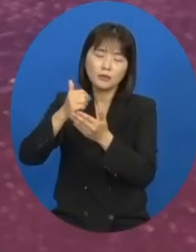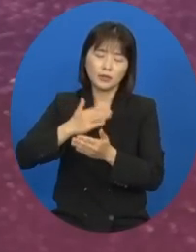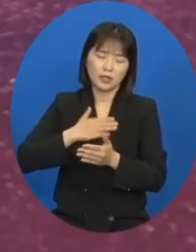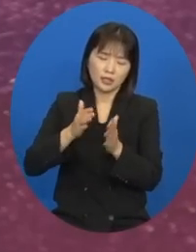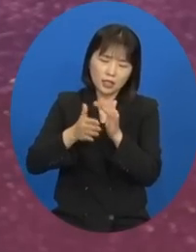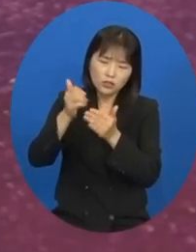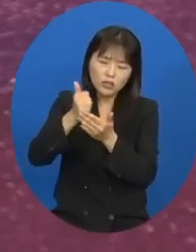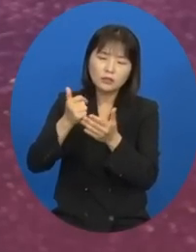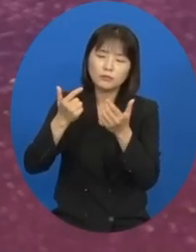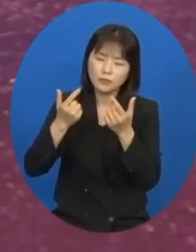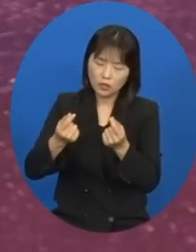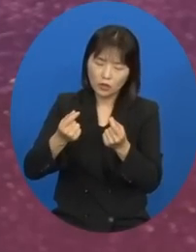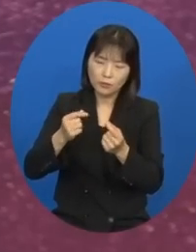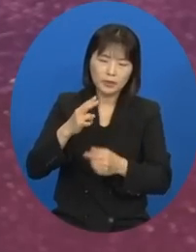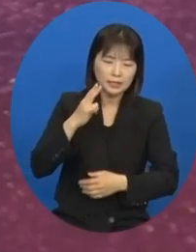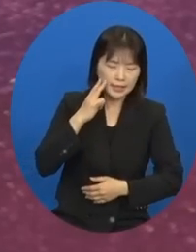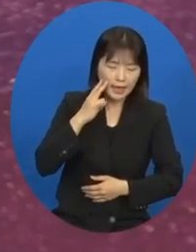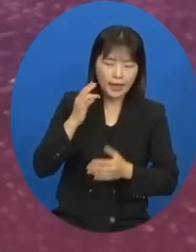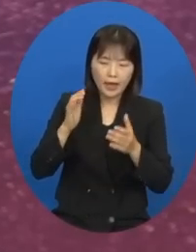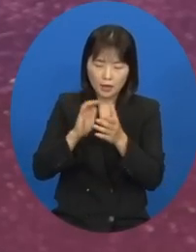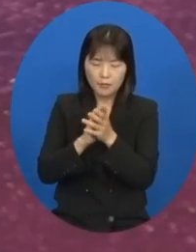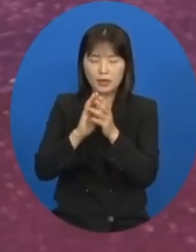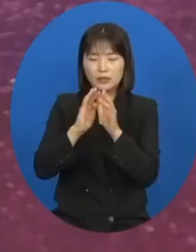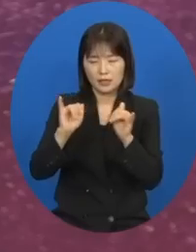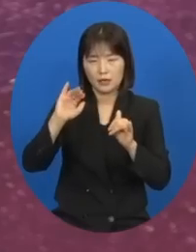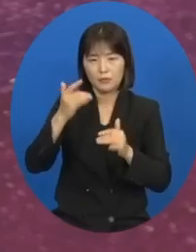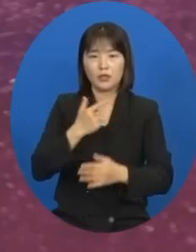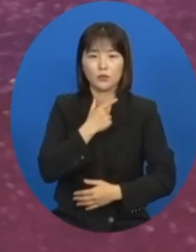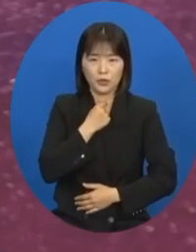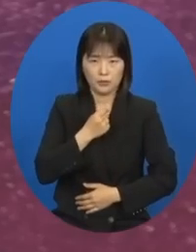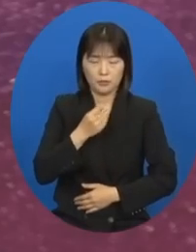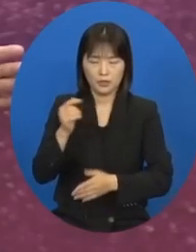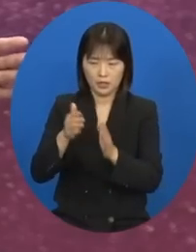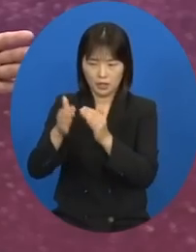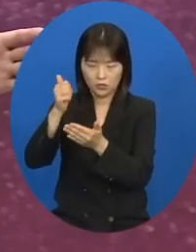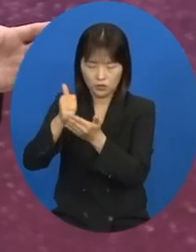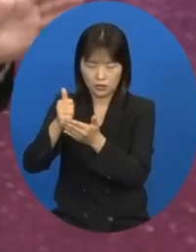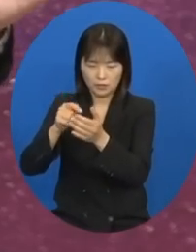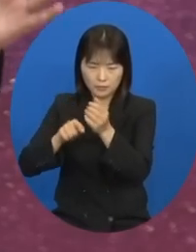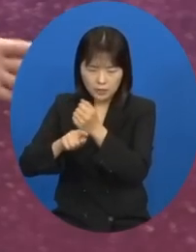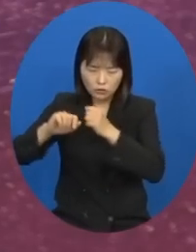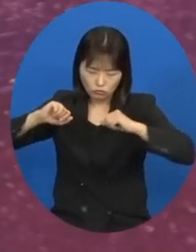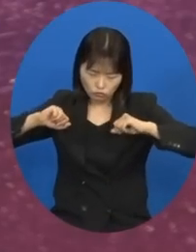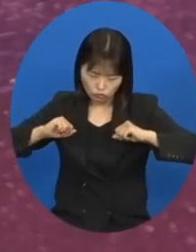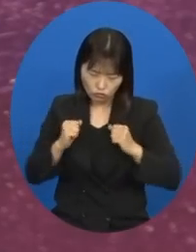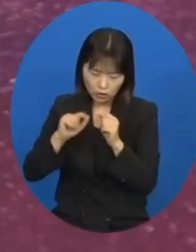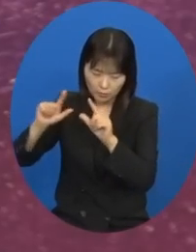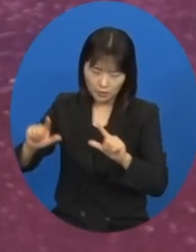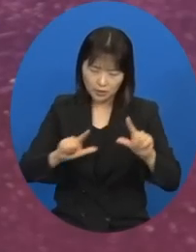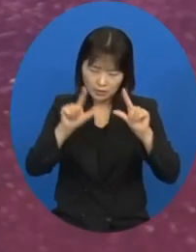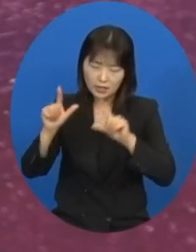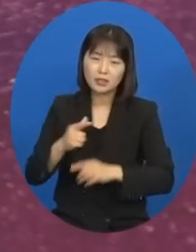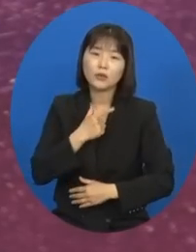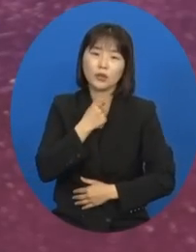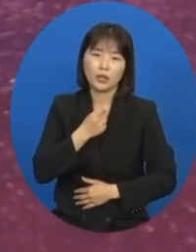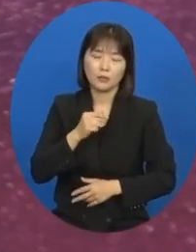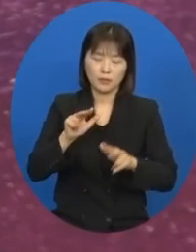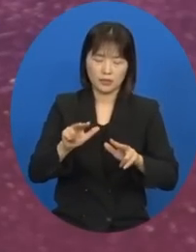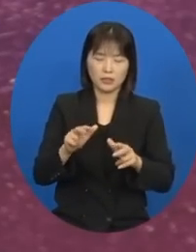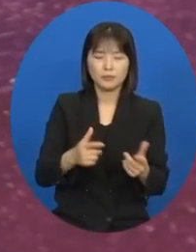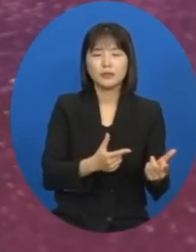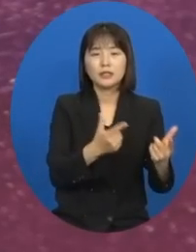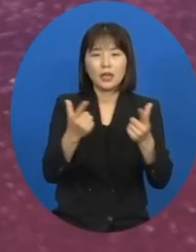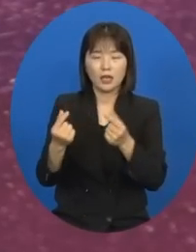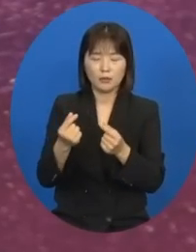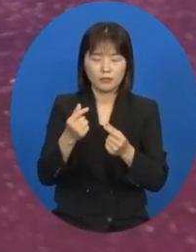예와 아멘의 사람이 되겠습니다 예수님 뜻에 순종하며 살아가겠습니다이 시간과 함께